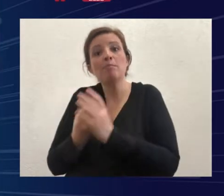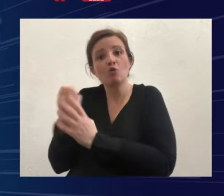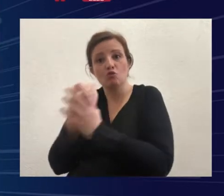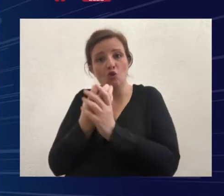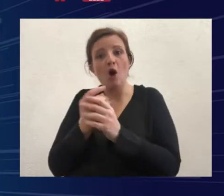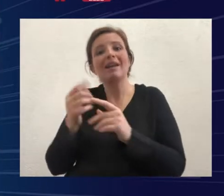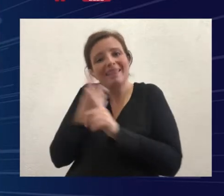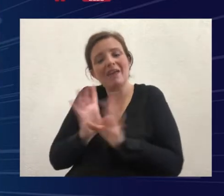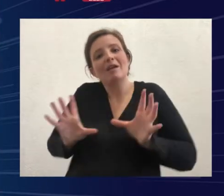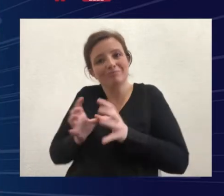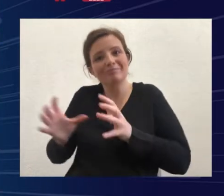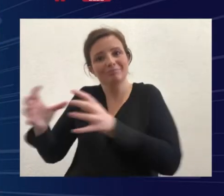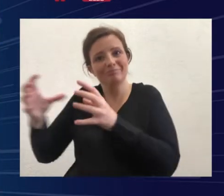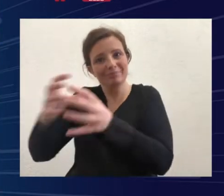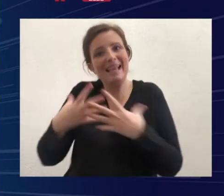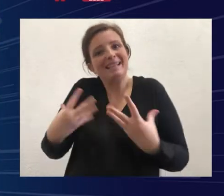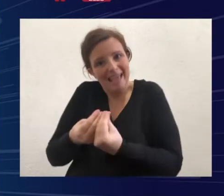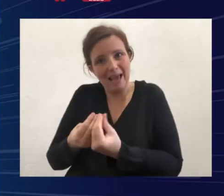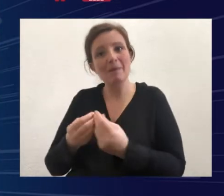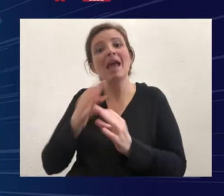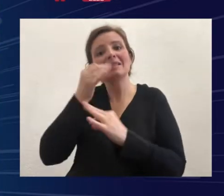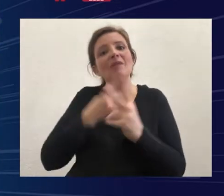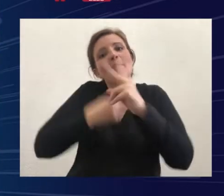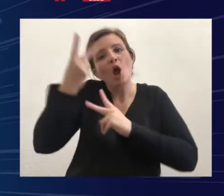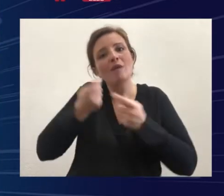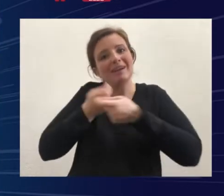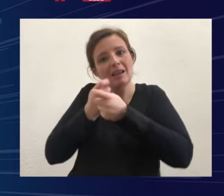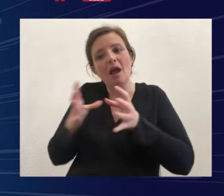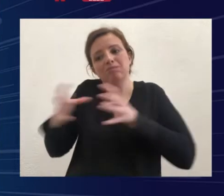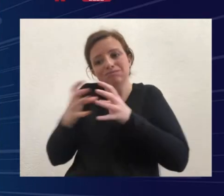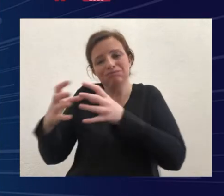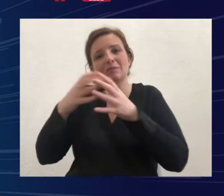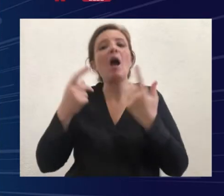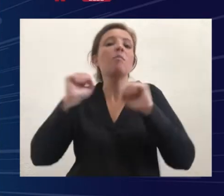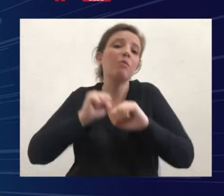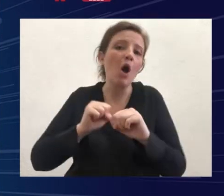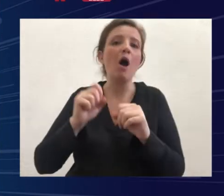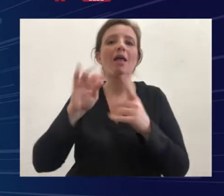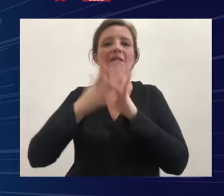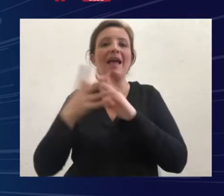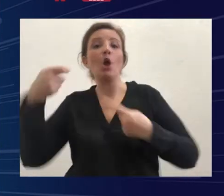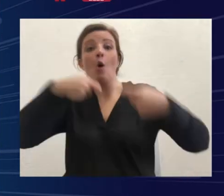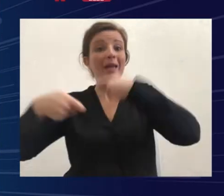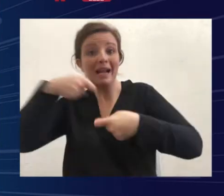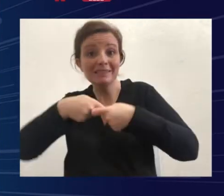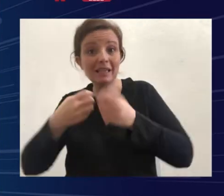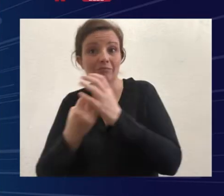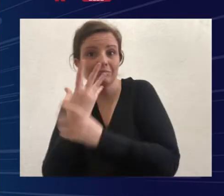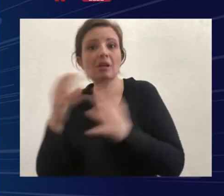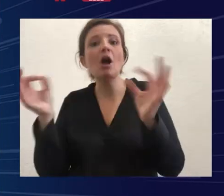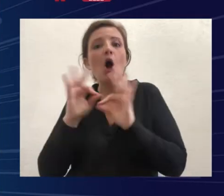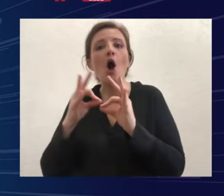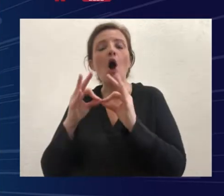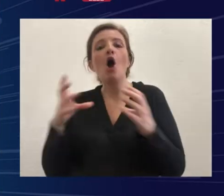dei produttori del sud del mondo, quindi provando a favorire la loro aggregazione in forme come